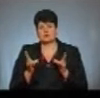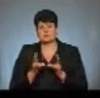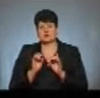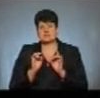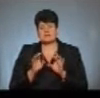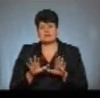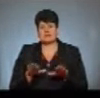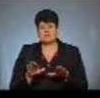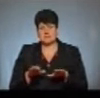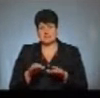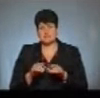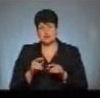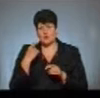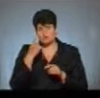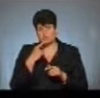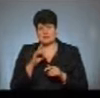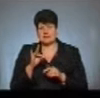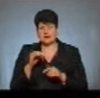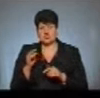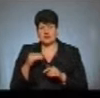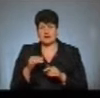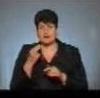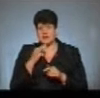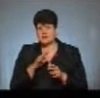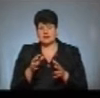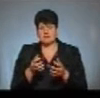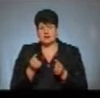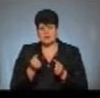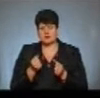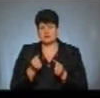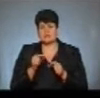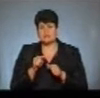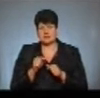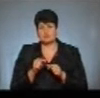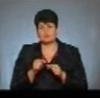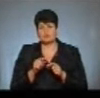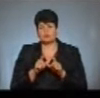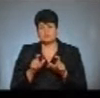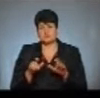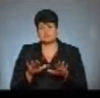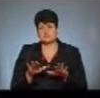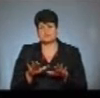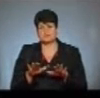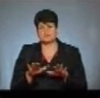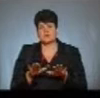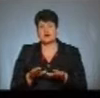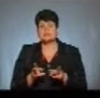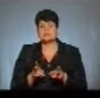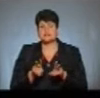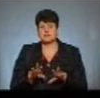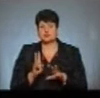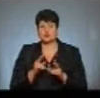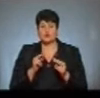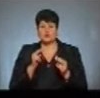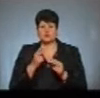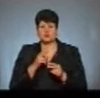на місце особистих речей, а ще краще не брати їх взагалі в пункт тестування, залишити в того, хто супроводжує. Якщо